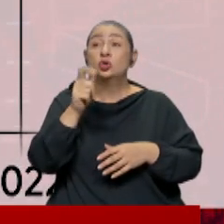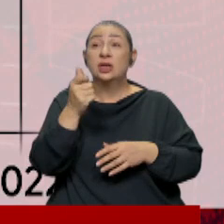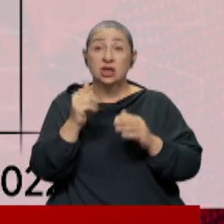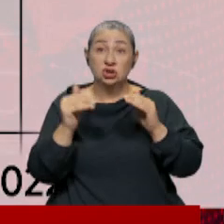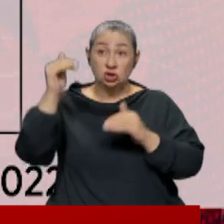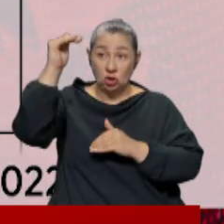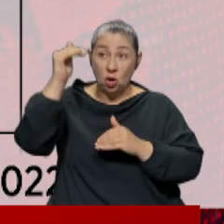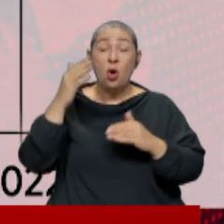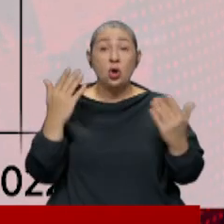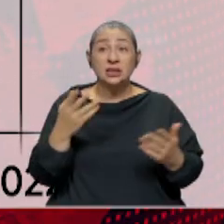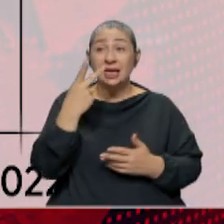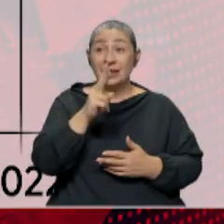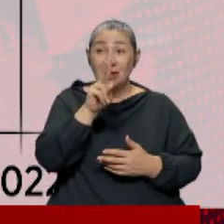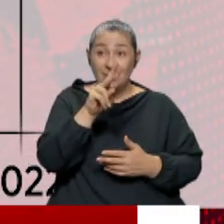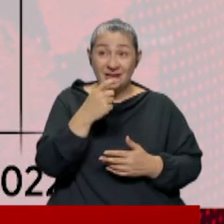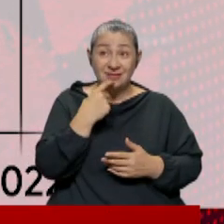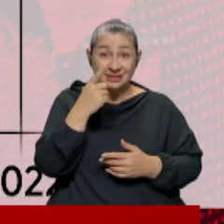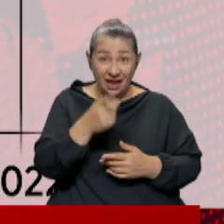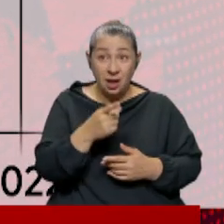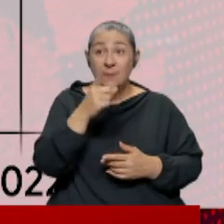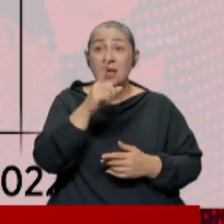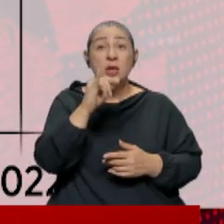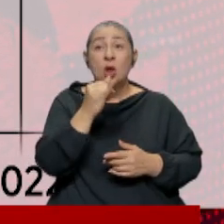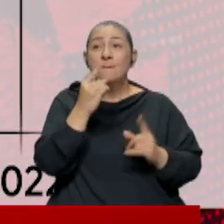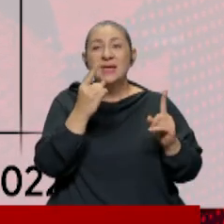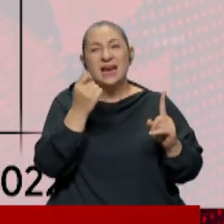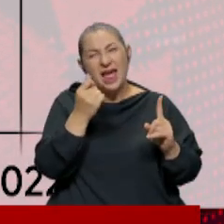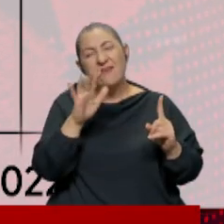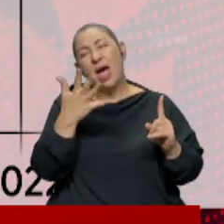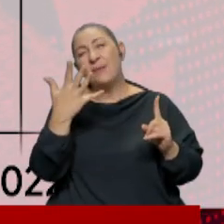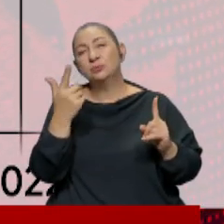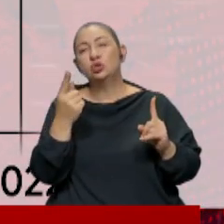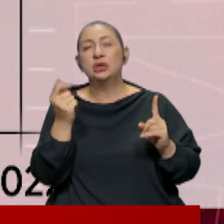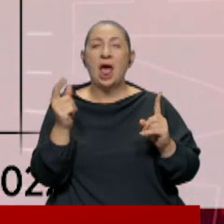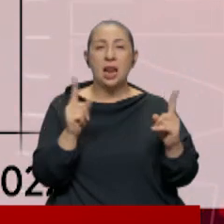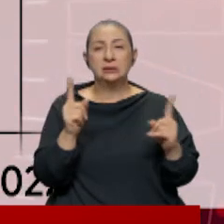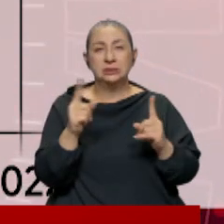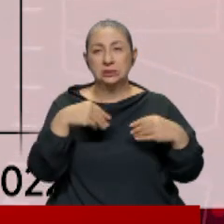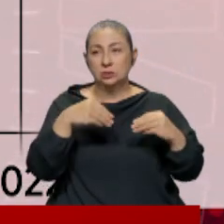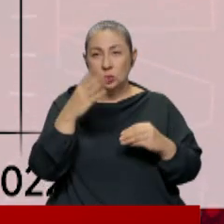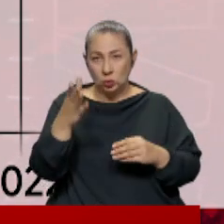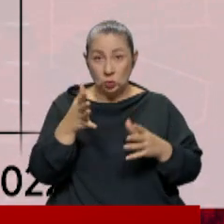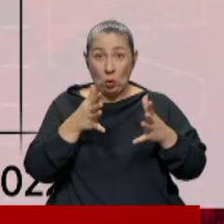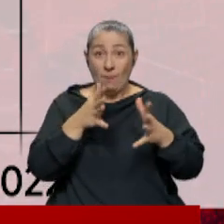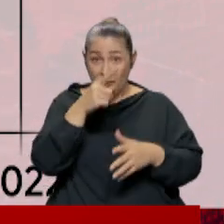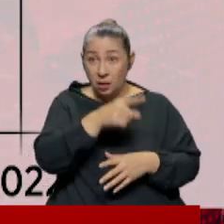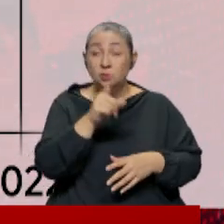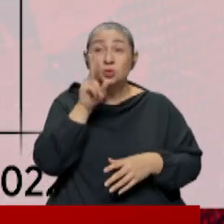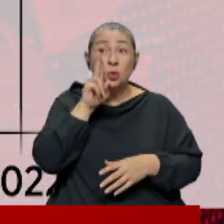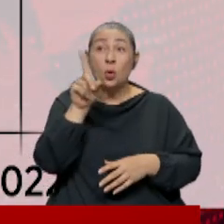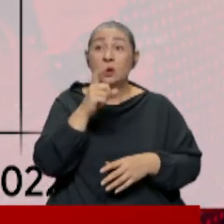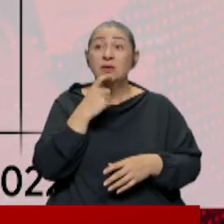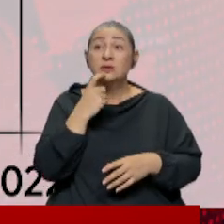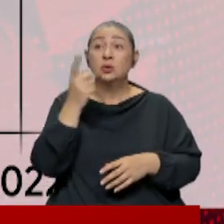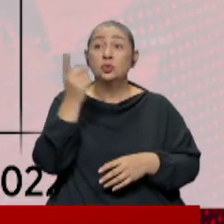kadar çıkıyor. Oysa 2021 yılında kilogramı 1 lirayla 5,5 lira arasında satılıyordu. Son 10 yılda